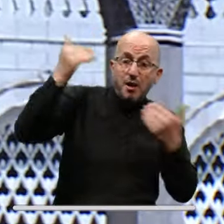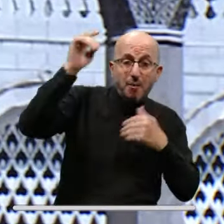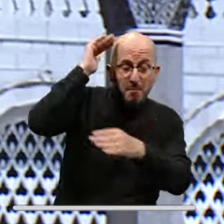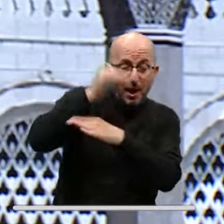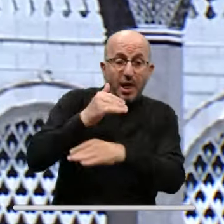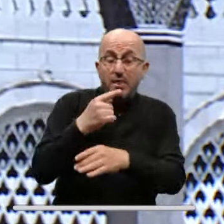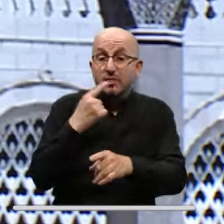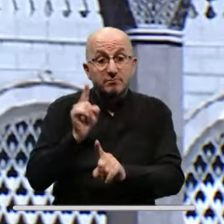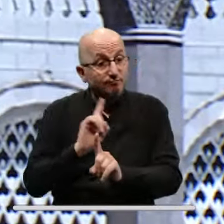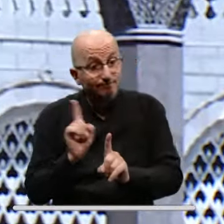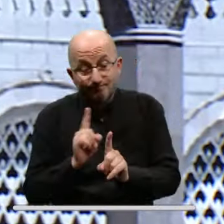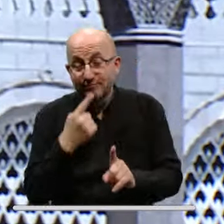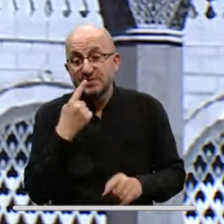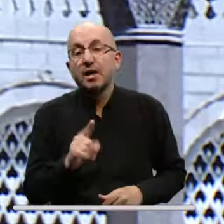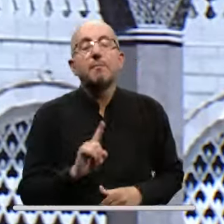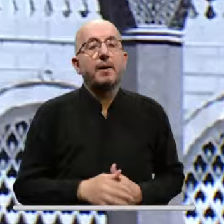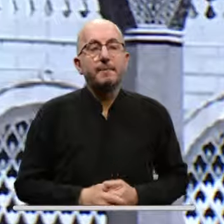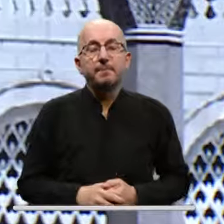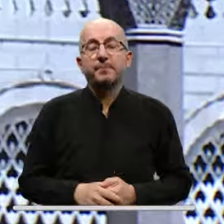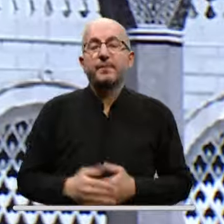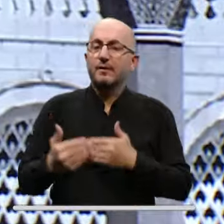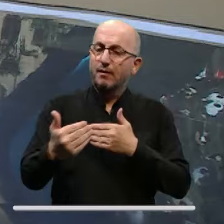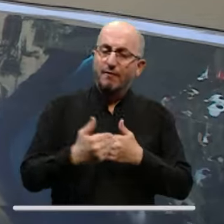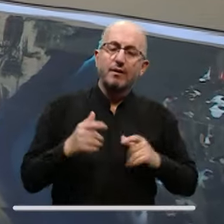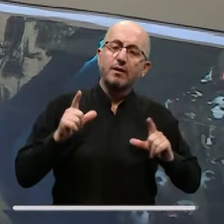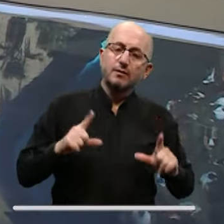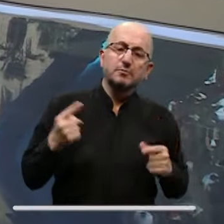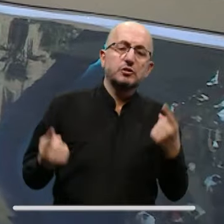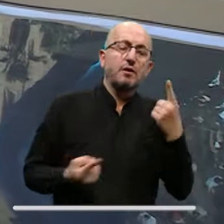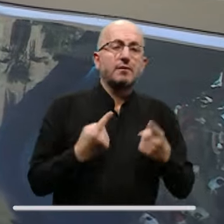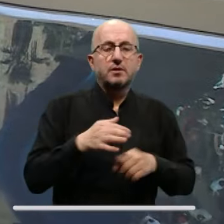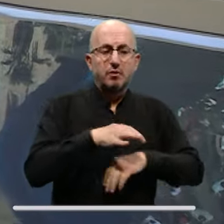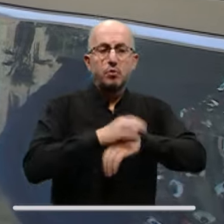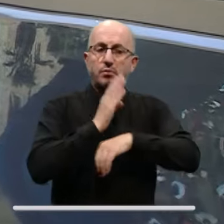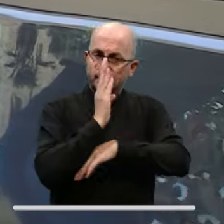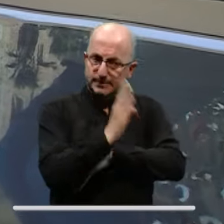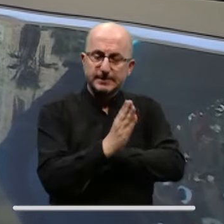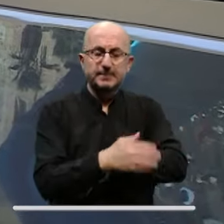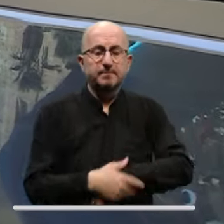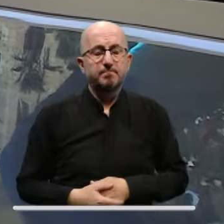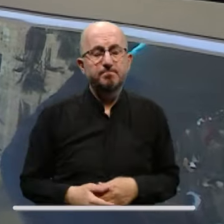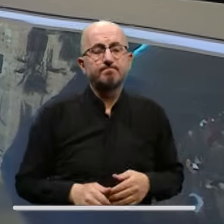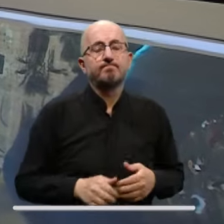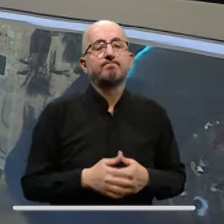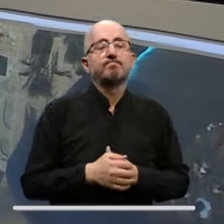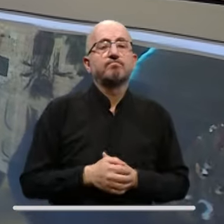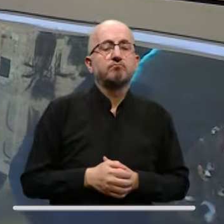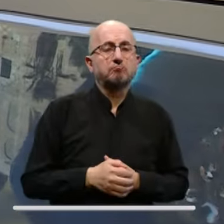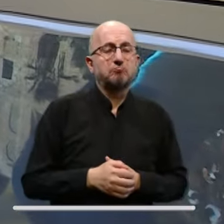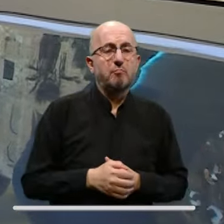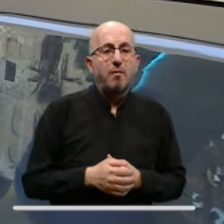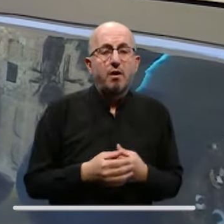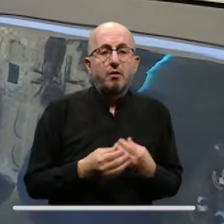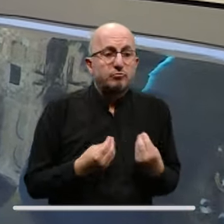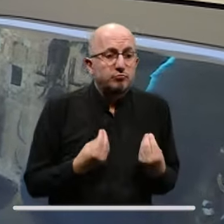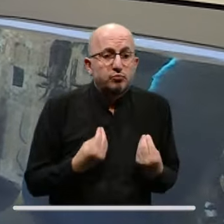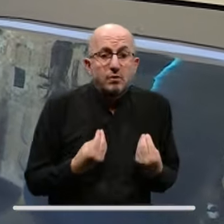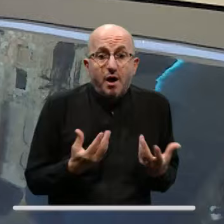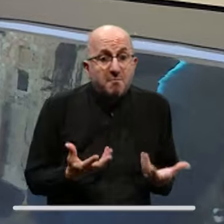deme sakın. Ama tedavi gerektiren bir durum varsa tedavi ol. Bütün şartlar müsbet olmasına rağmen